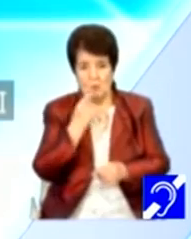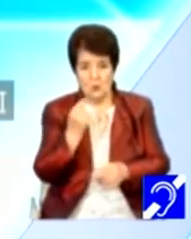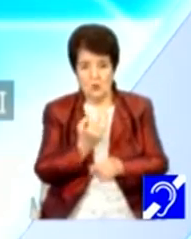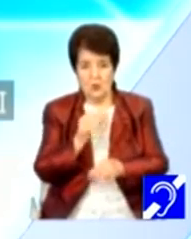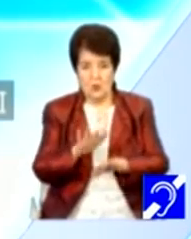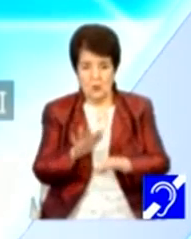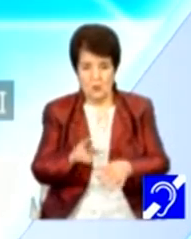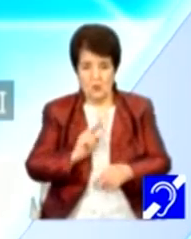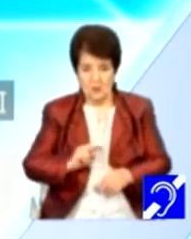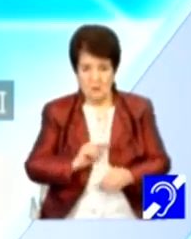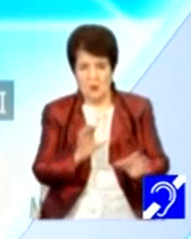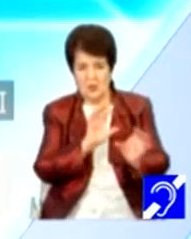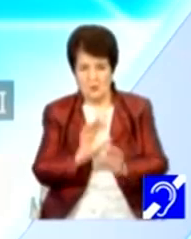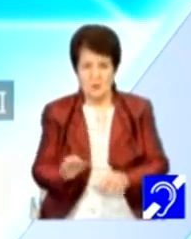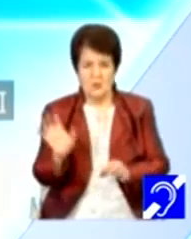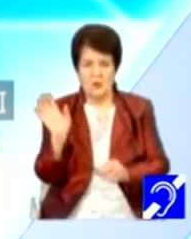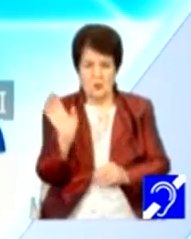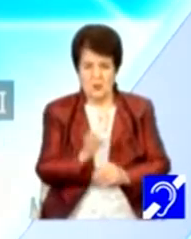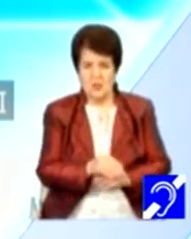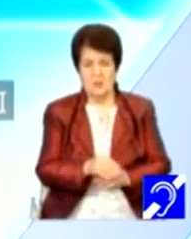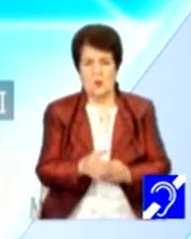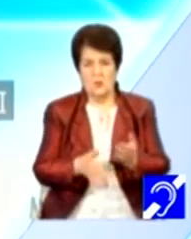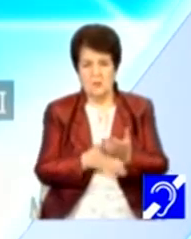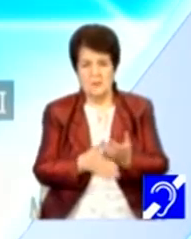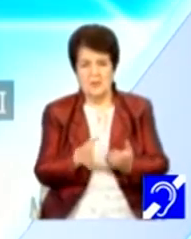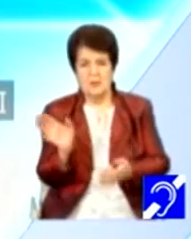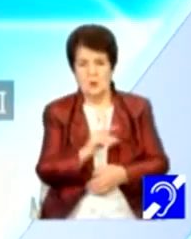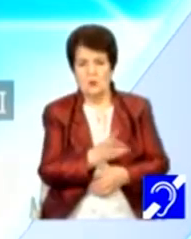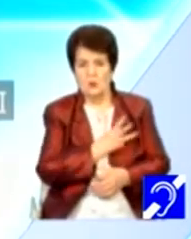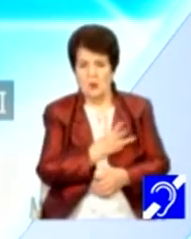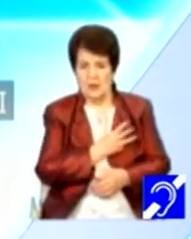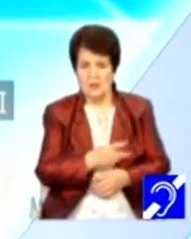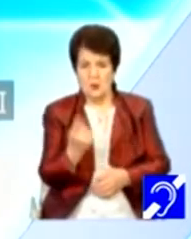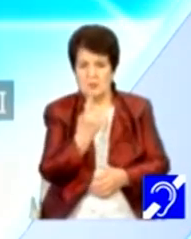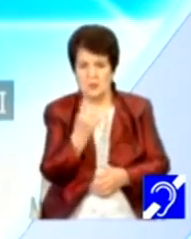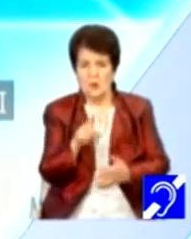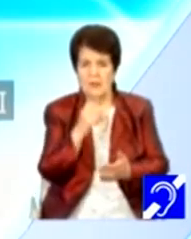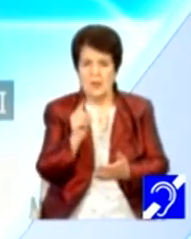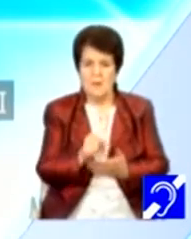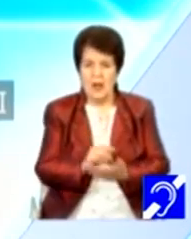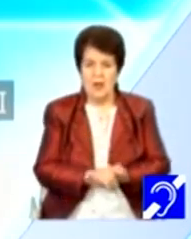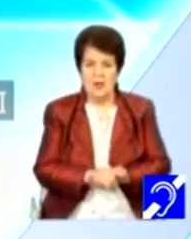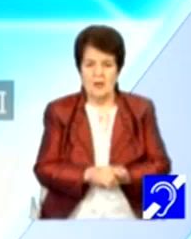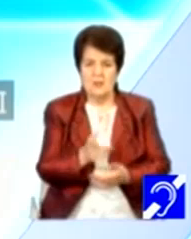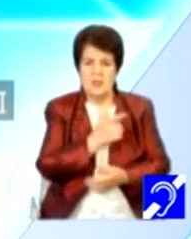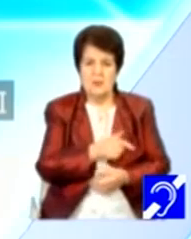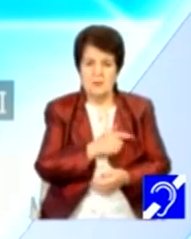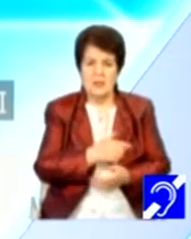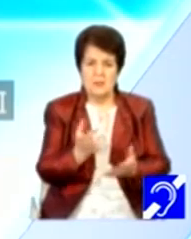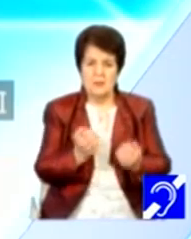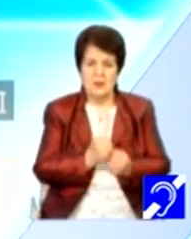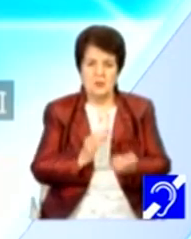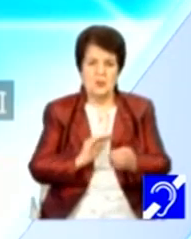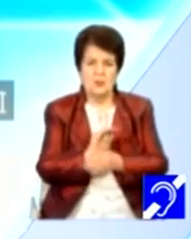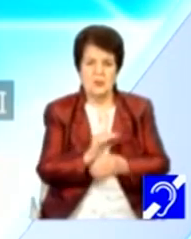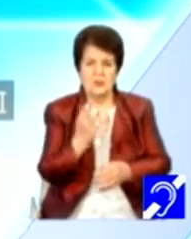muncă, cu tot asigurat, cu levi, cu indemnizații, cu tot ce dorești. O simplă întrebare. Deputatul primește o